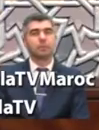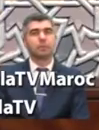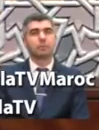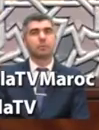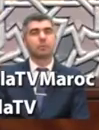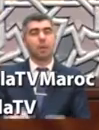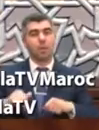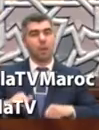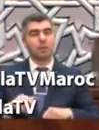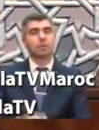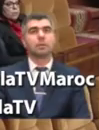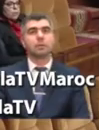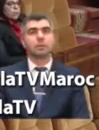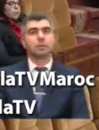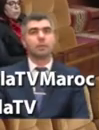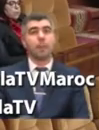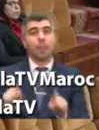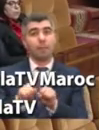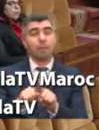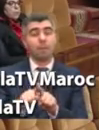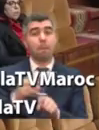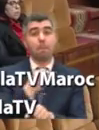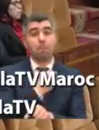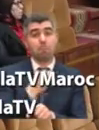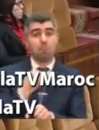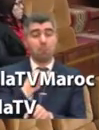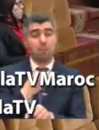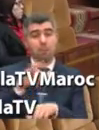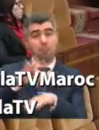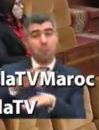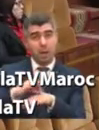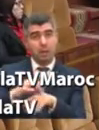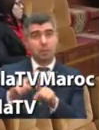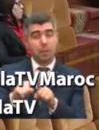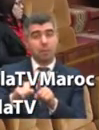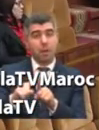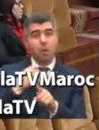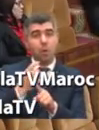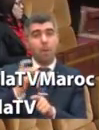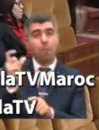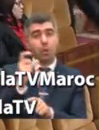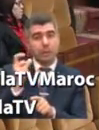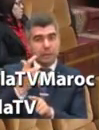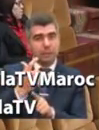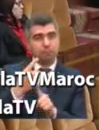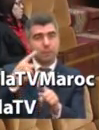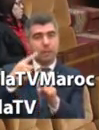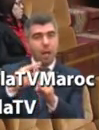سيد الوزير المحترم، أن يكون المريض مسلما أو مسيحيا أو يهوديا وجل المستعجلات يجب إسعافه قبل